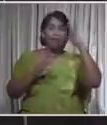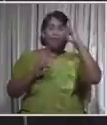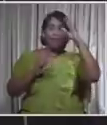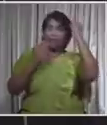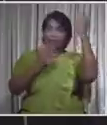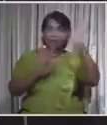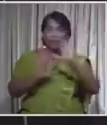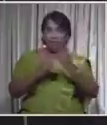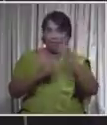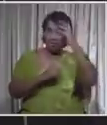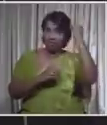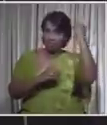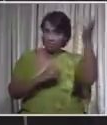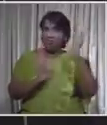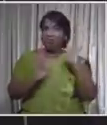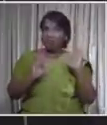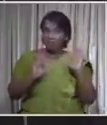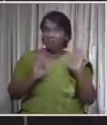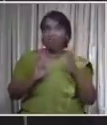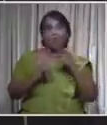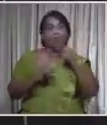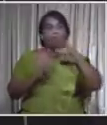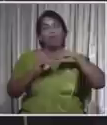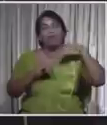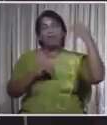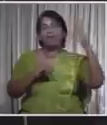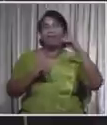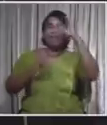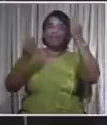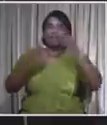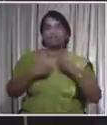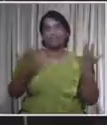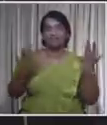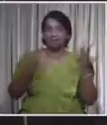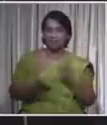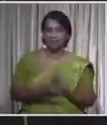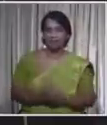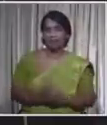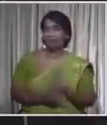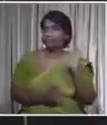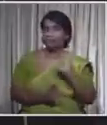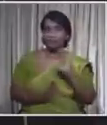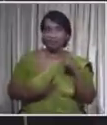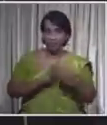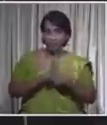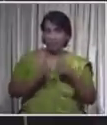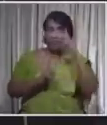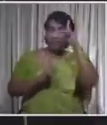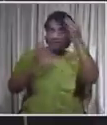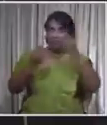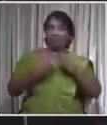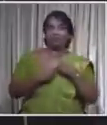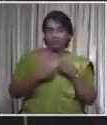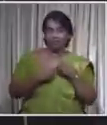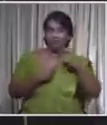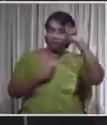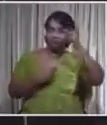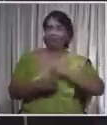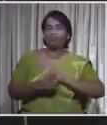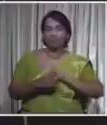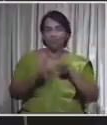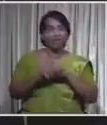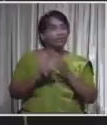බොරුව නැත්තම් කියයි මූදෙන් එතර ගියාට පස්සේ හෙන වදින්නෑ කියලා හැබැයි ලංකාවේ ඉන්නකොට හෙන වදිනවා ඒක